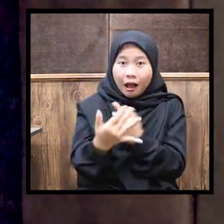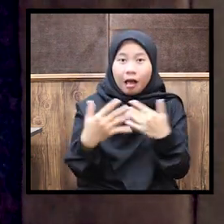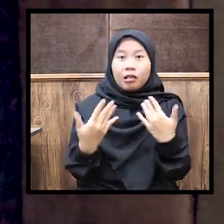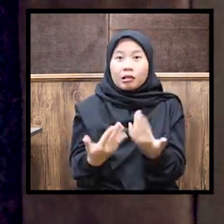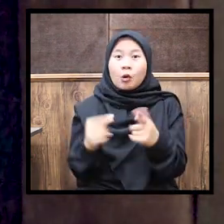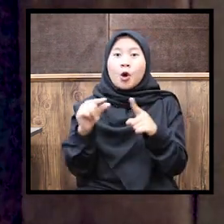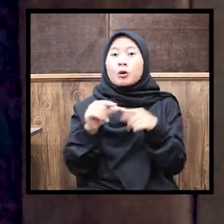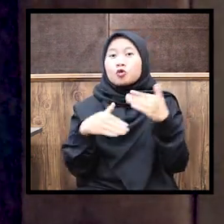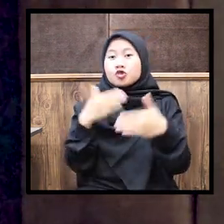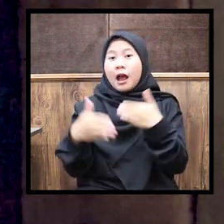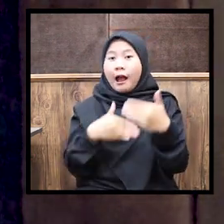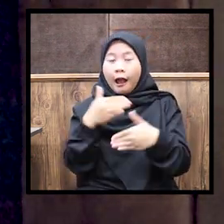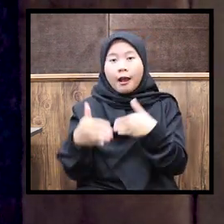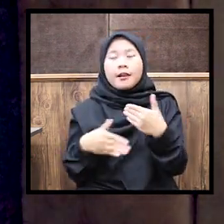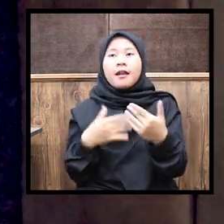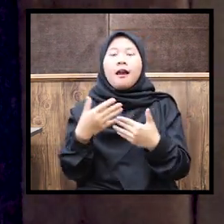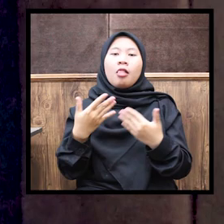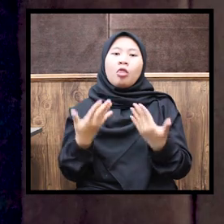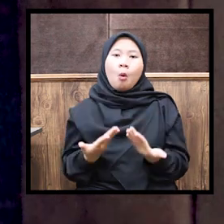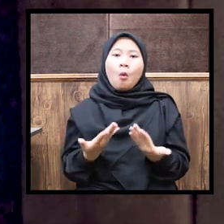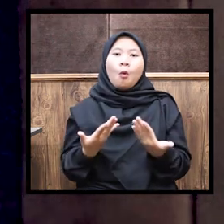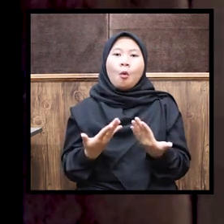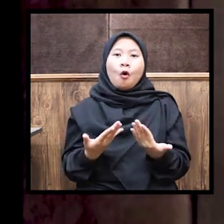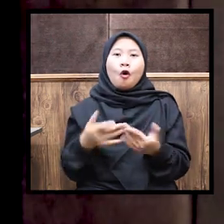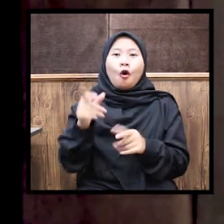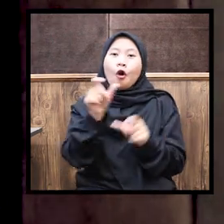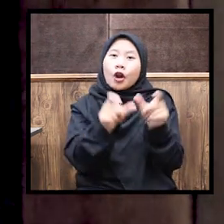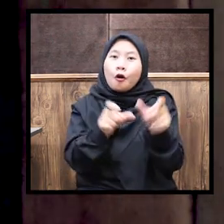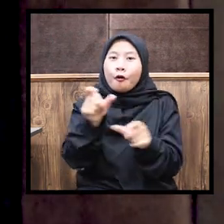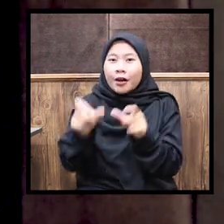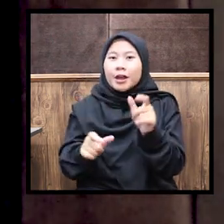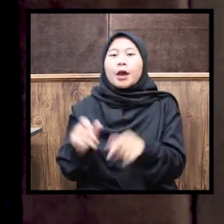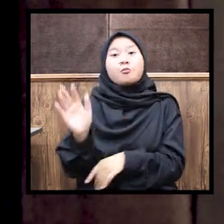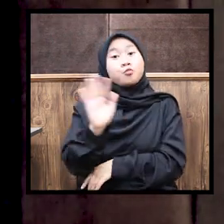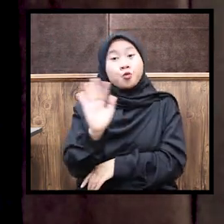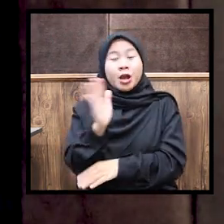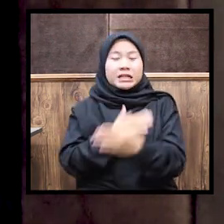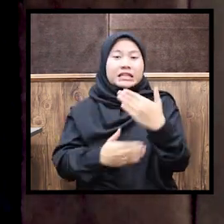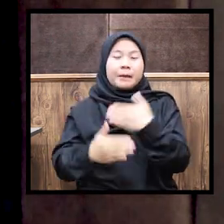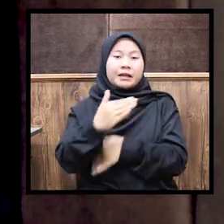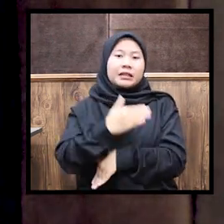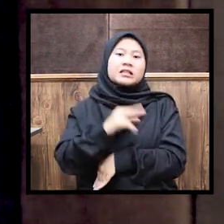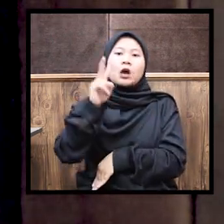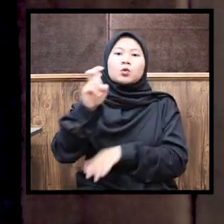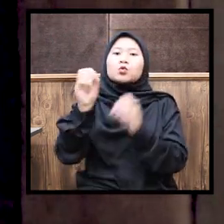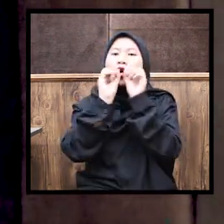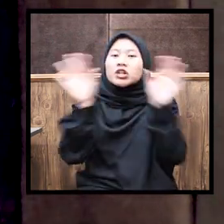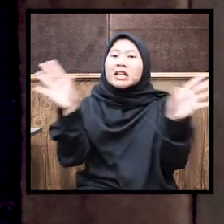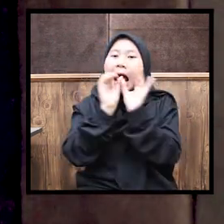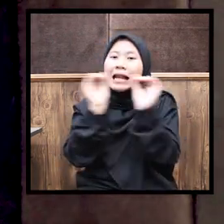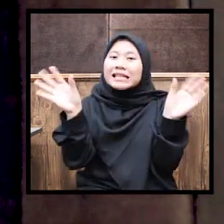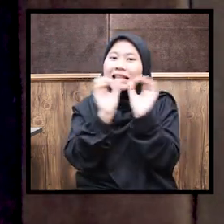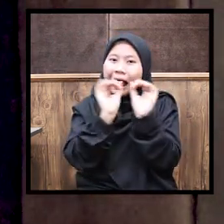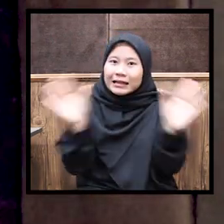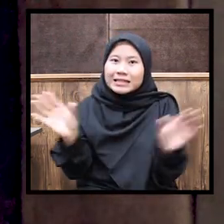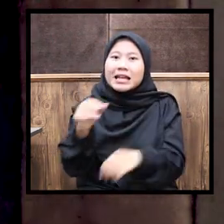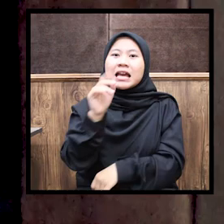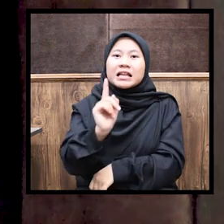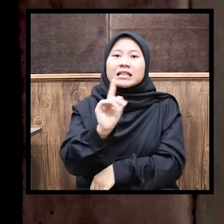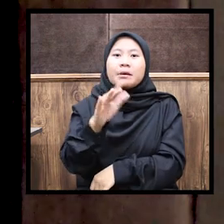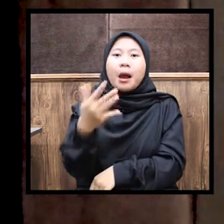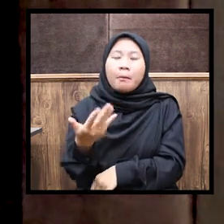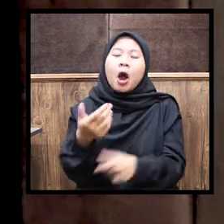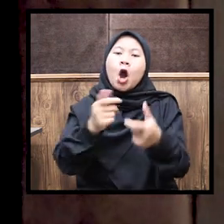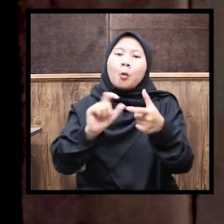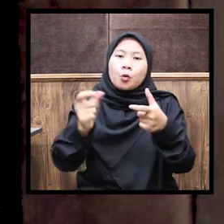perusahaan kemudian kepada para nonondisabilitas pun itu juga harus kita lakukan karena kan untuk pembentukan inklusi kan